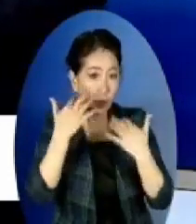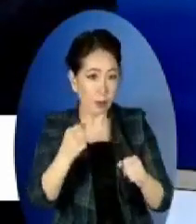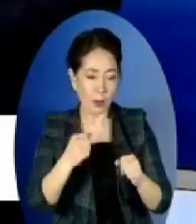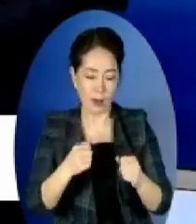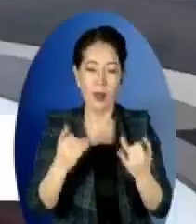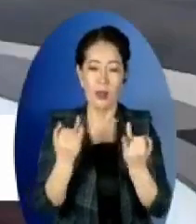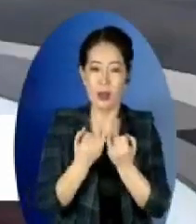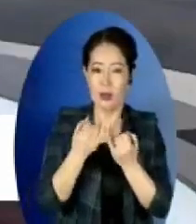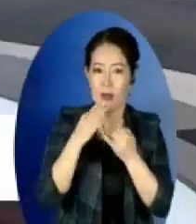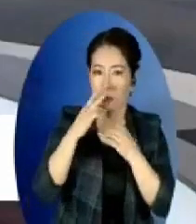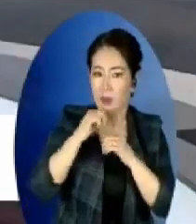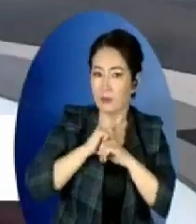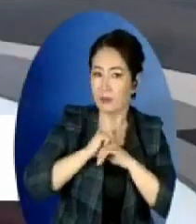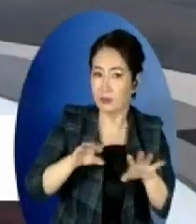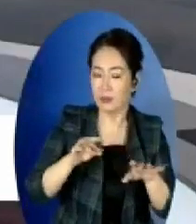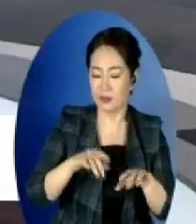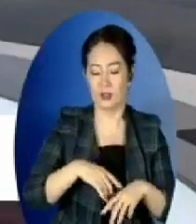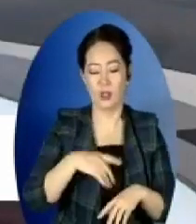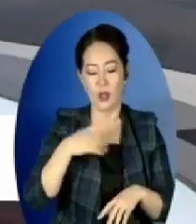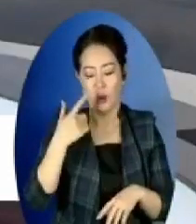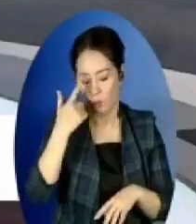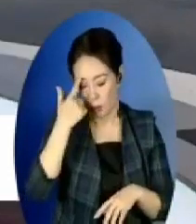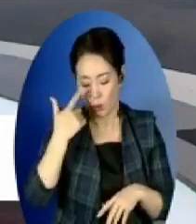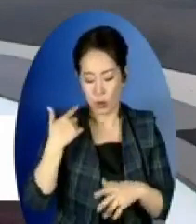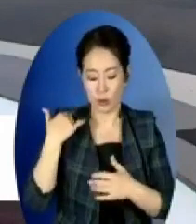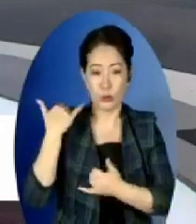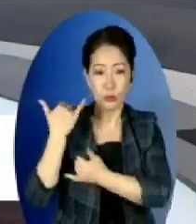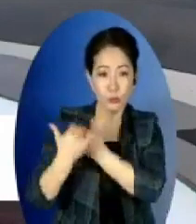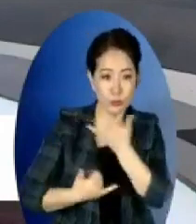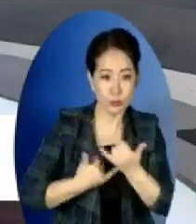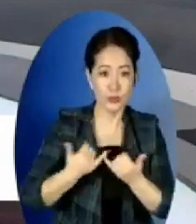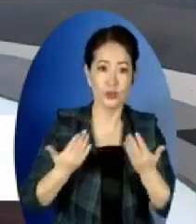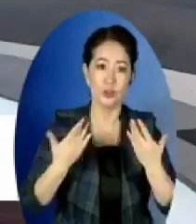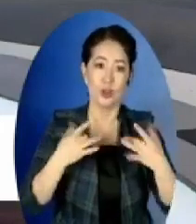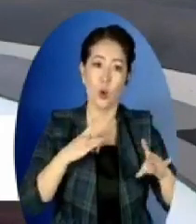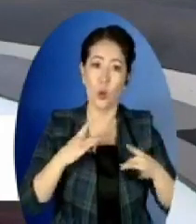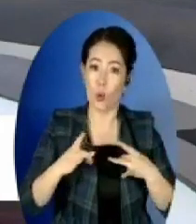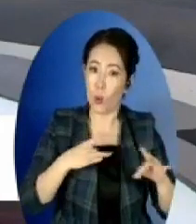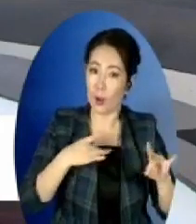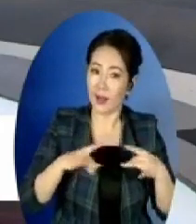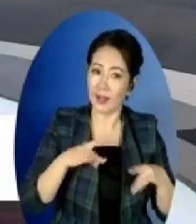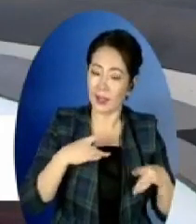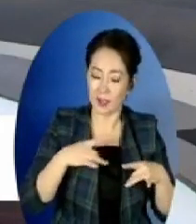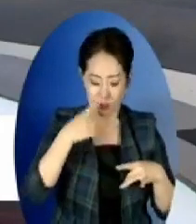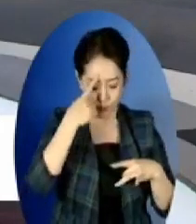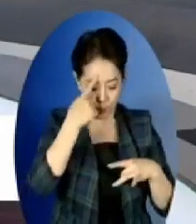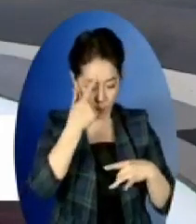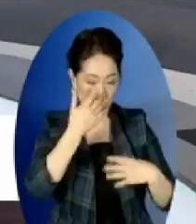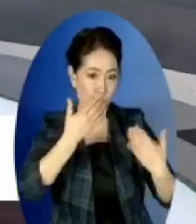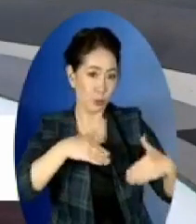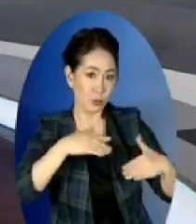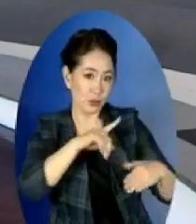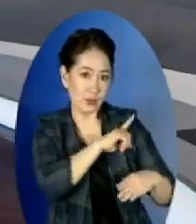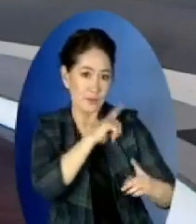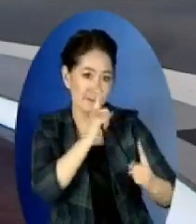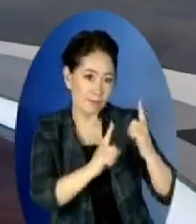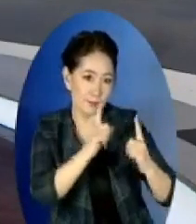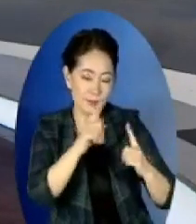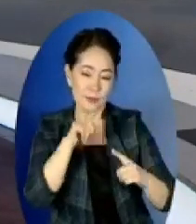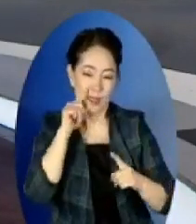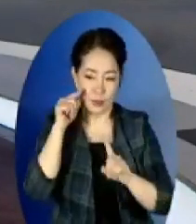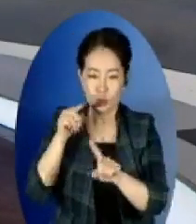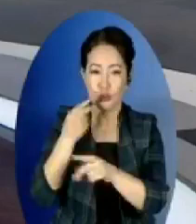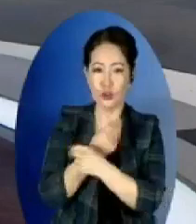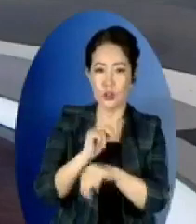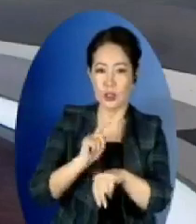технологи хурдацтай хөгжиж байгаа энэ цаг үед үндэсний урлаг за тэр дундаа Монголын уламжлалт бүжгийн тулаан залуучуудад чөлөөт цагаа зөв